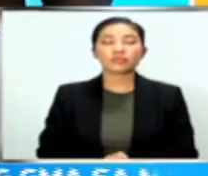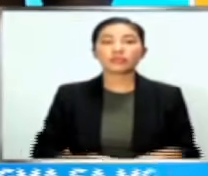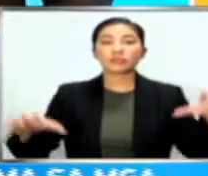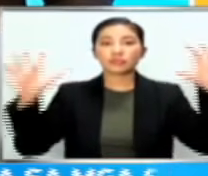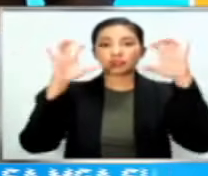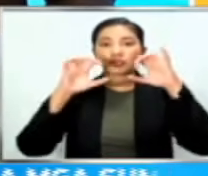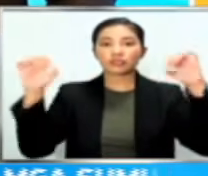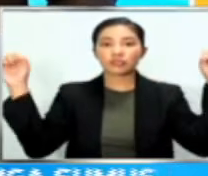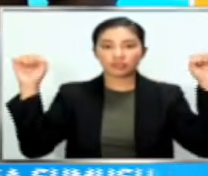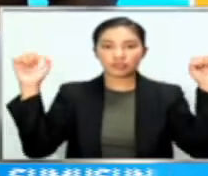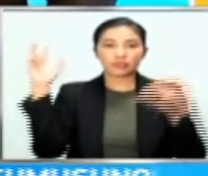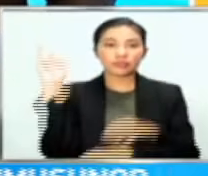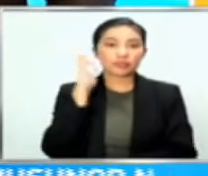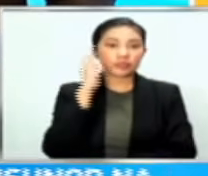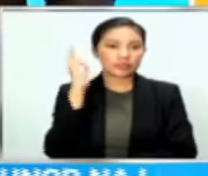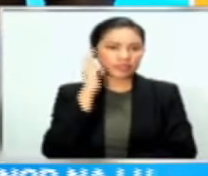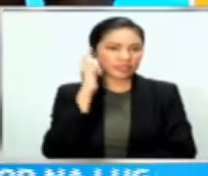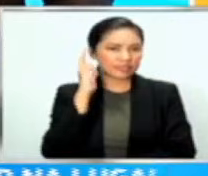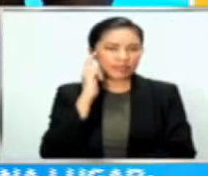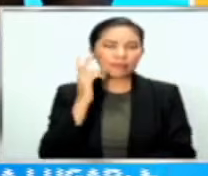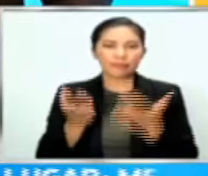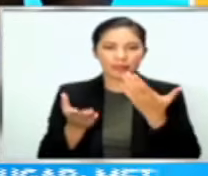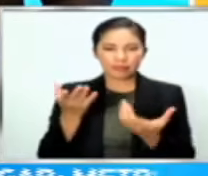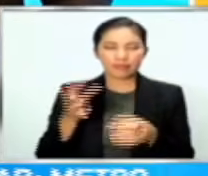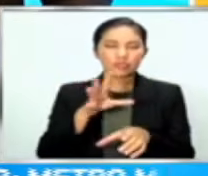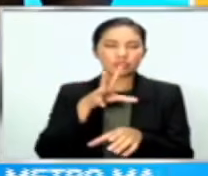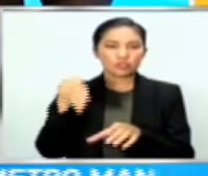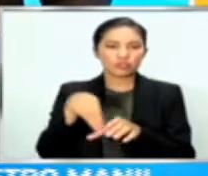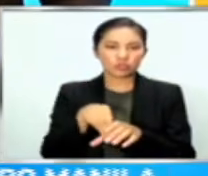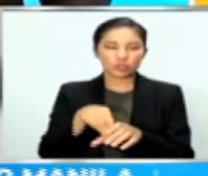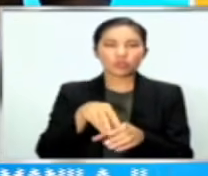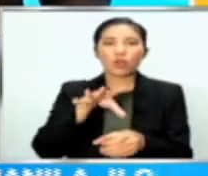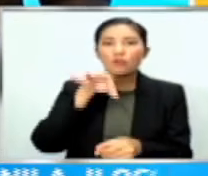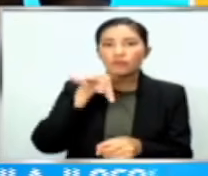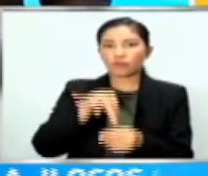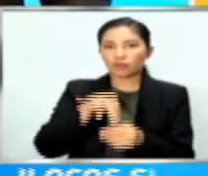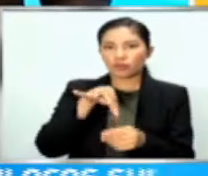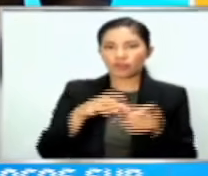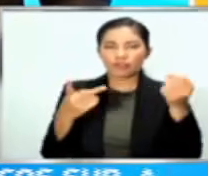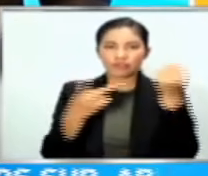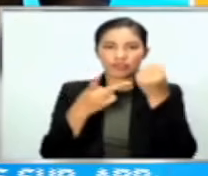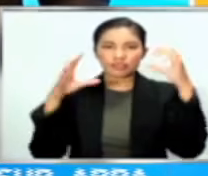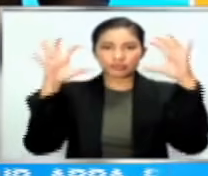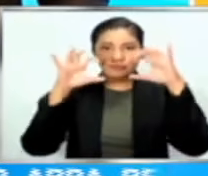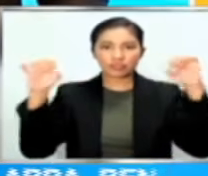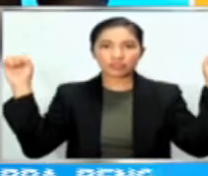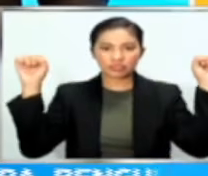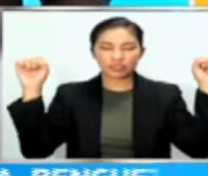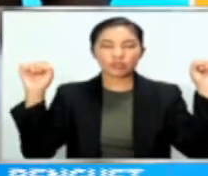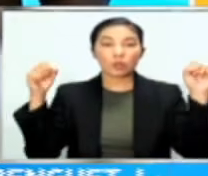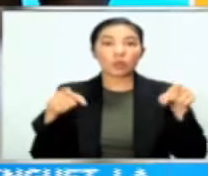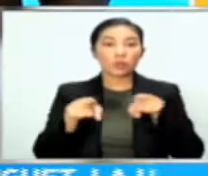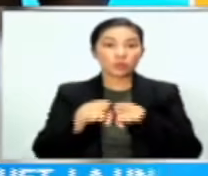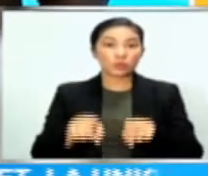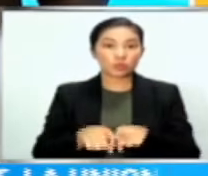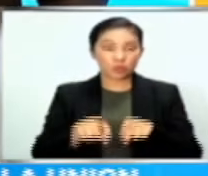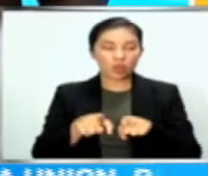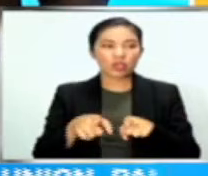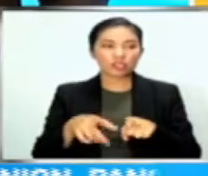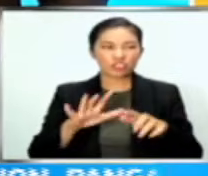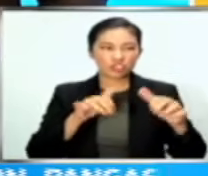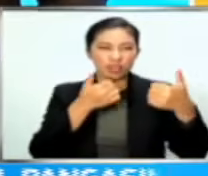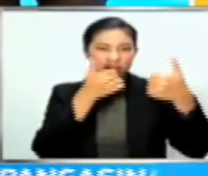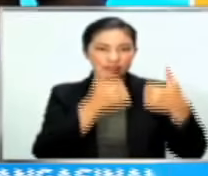eleksyon 2022. Kasabay nito ang hamon niya kay Senador Manny Pacquiao na pangalanan ang mga tiwaling opisyal ng gobyerno dahil kung hindi